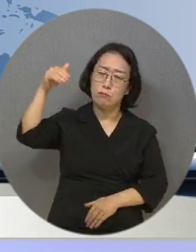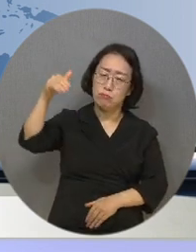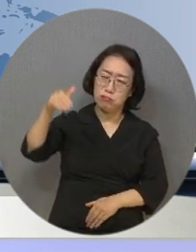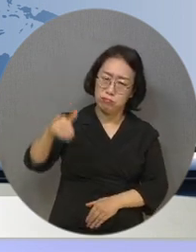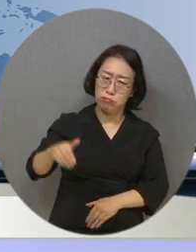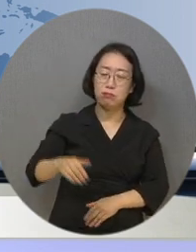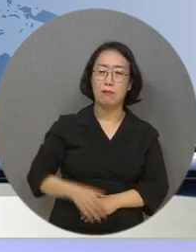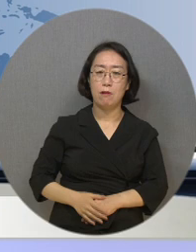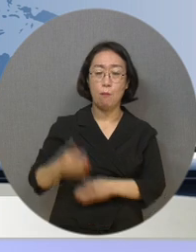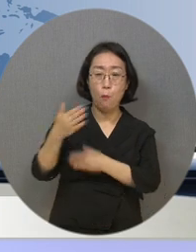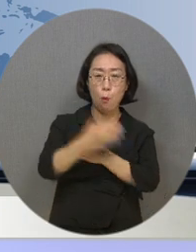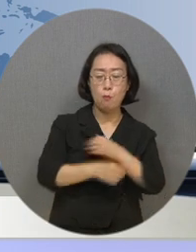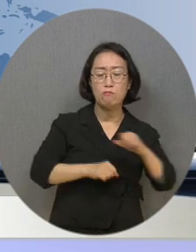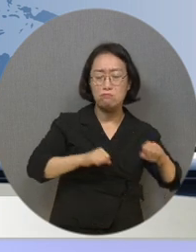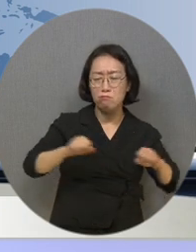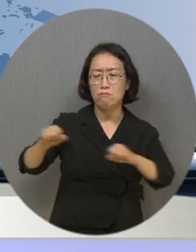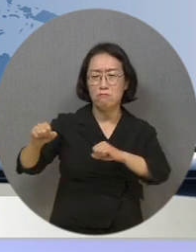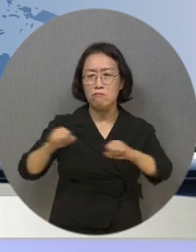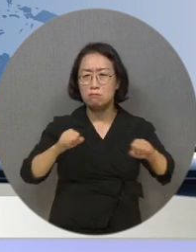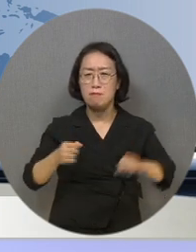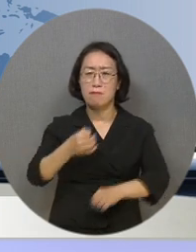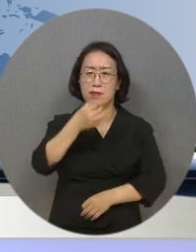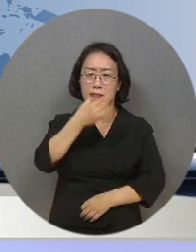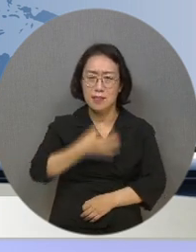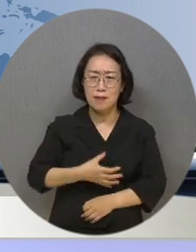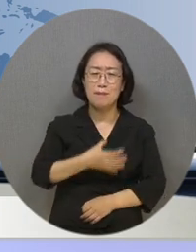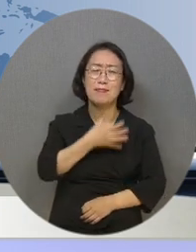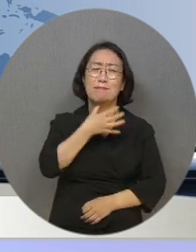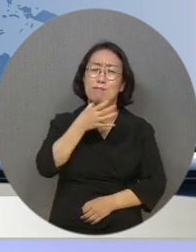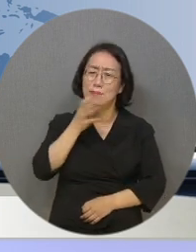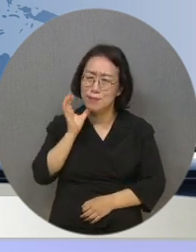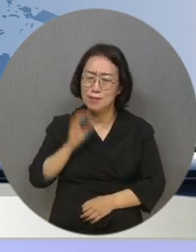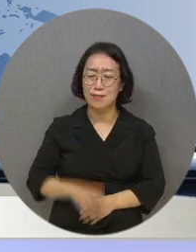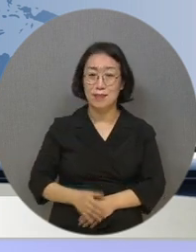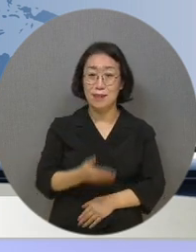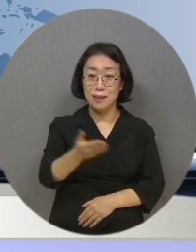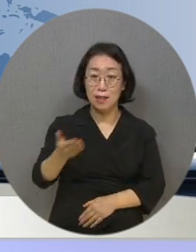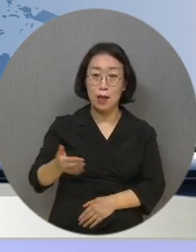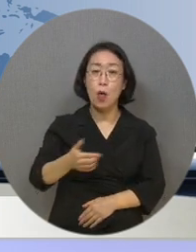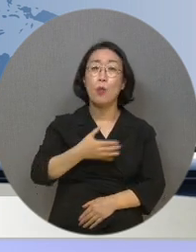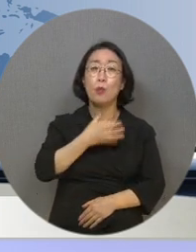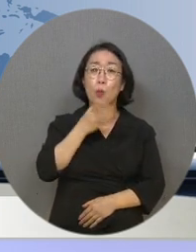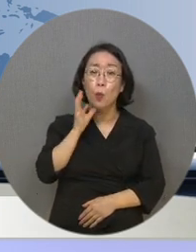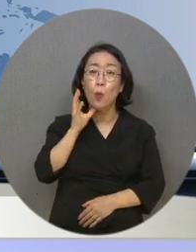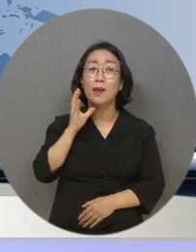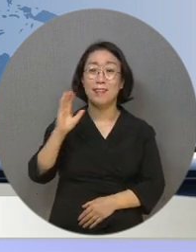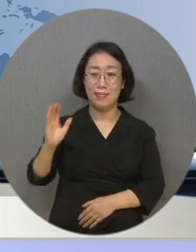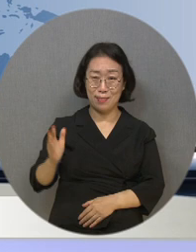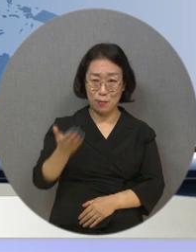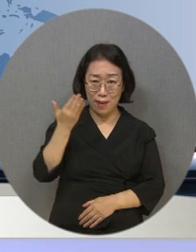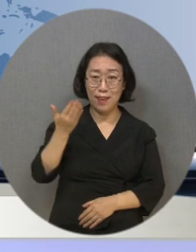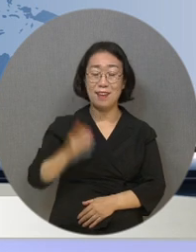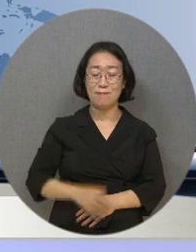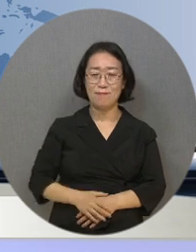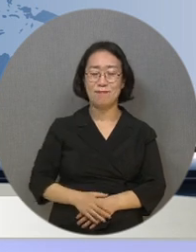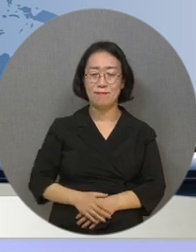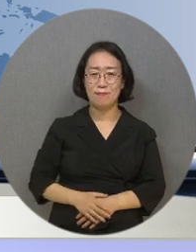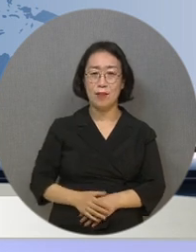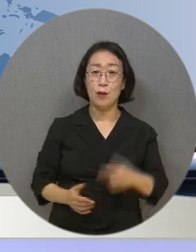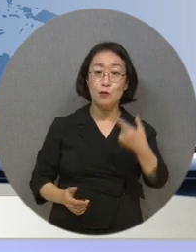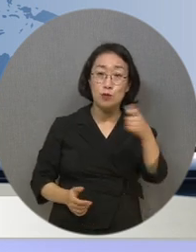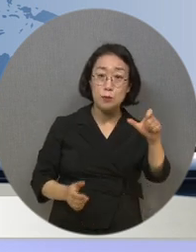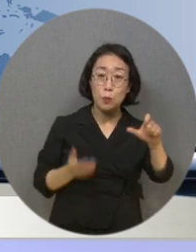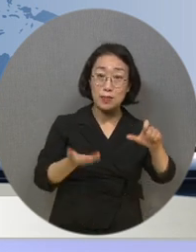되며 몸을 움직이는 것조차 힘들어집니다. 우리는 이를 흔히 노인이 됐다고 말하는데요.